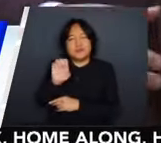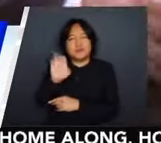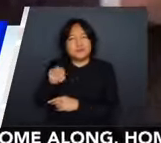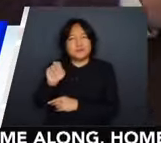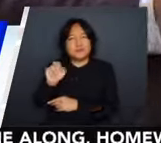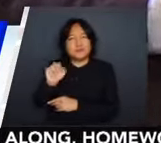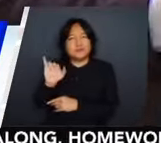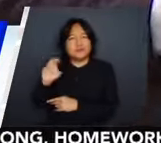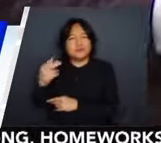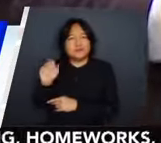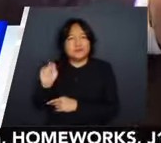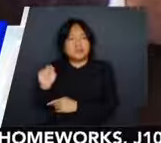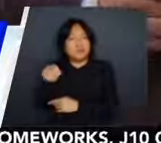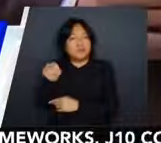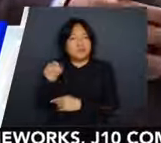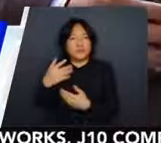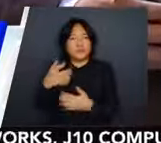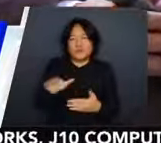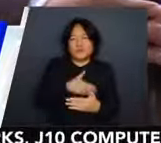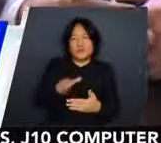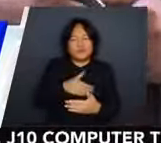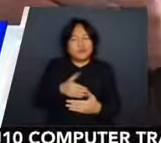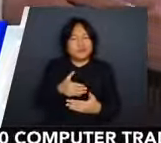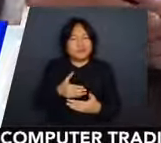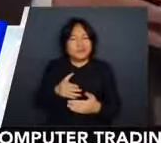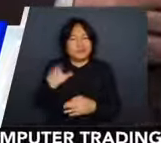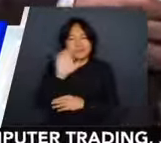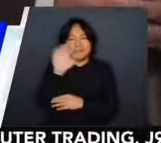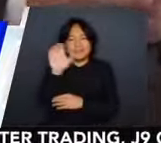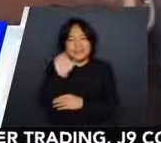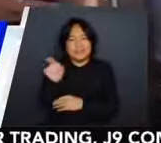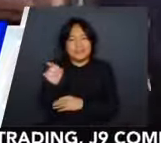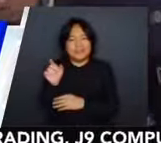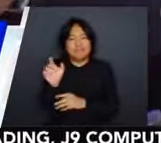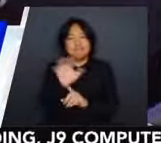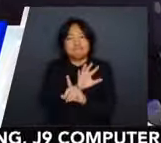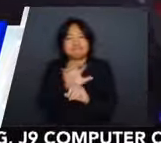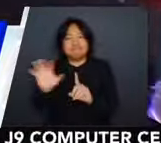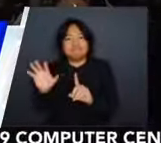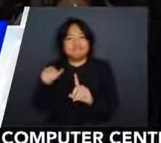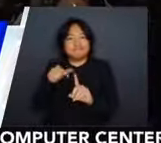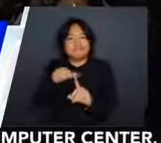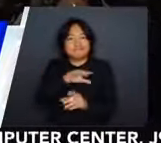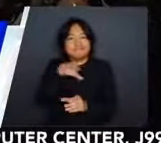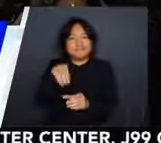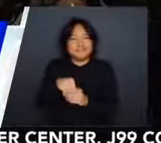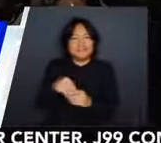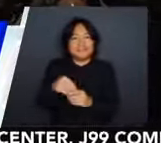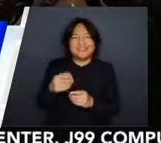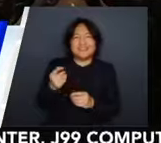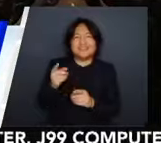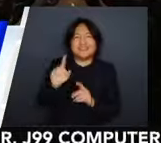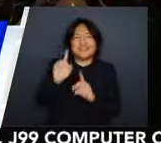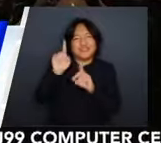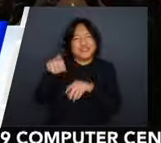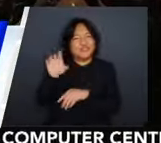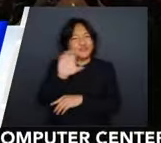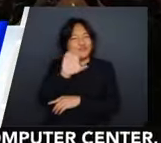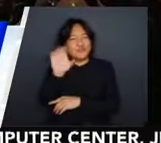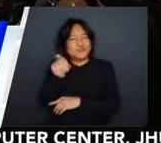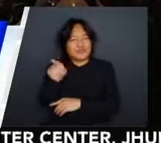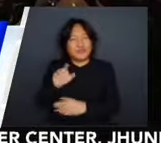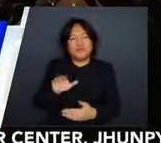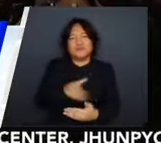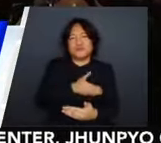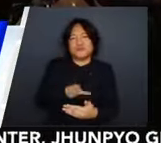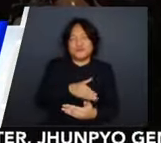ang kanyang Christmas songs. Sa curtain call, sinamahan niya ang cast ng Going Home to Christmas, a Jose Marichan musical, at